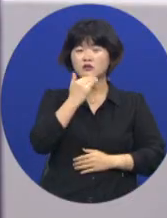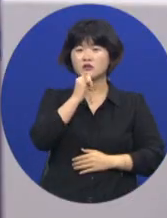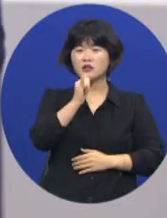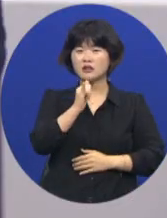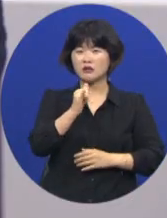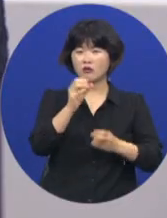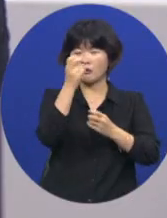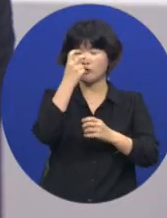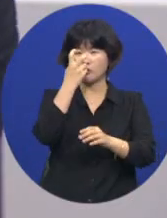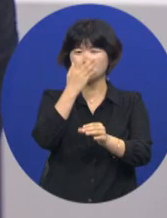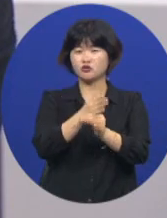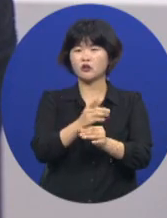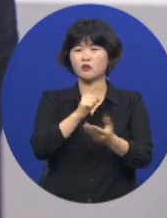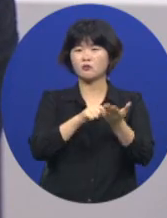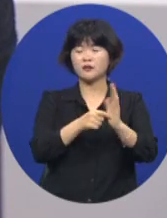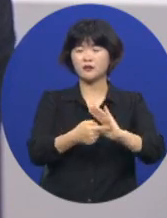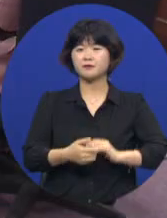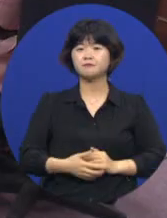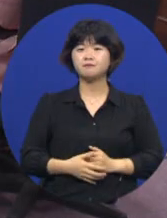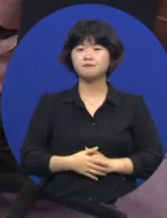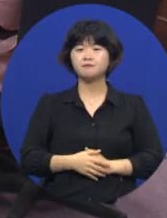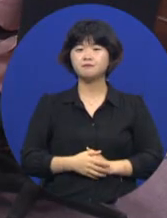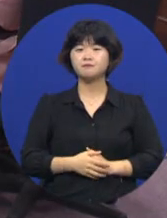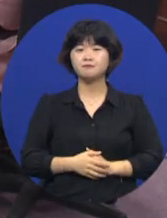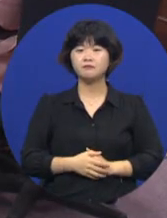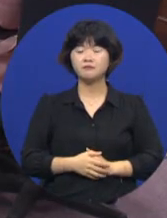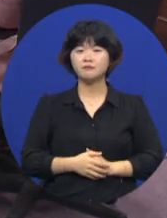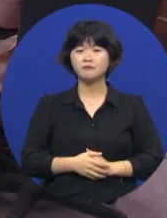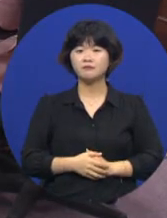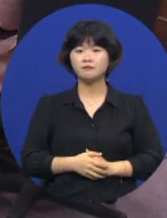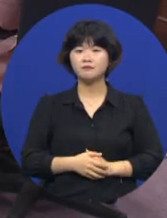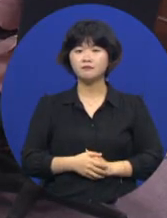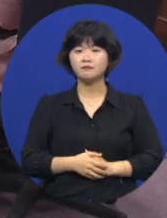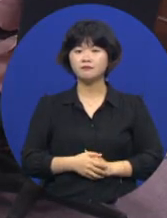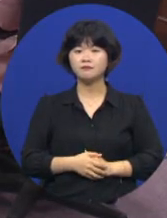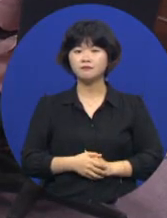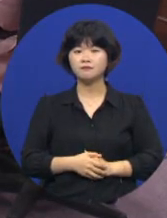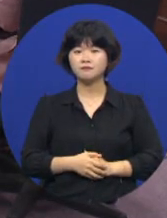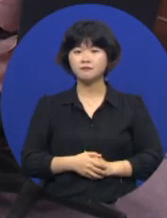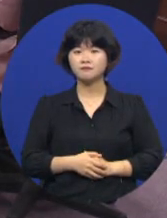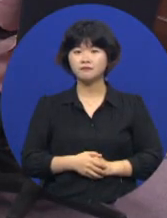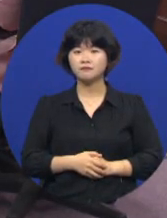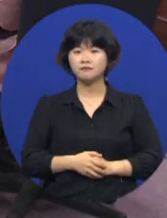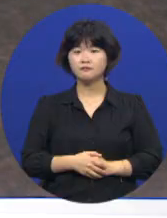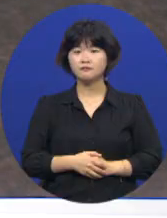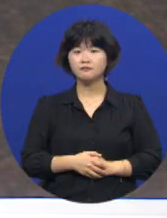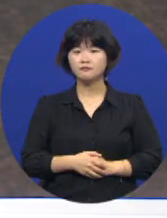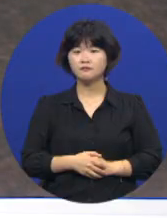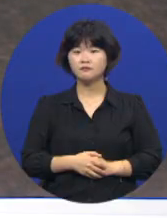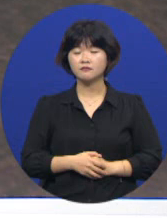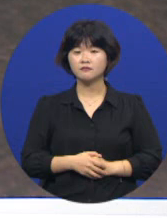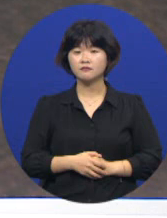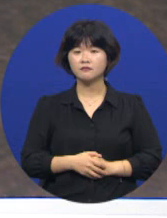사례를 검토하고 있다고 밝혔습니다. MBC 뉴스 김항섭입니다.